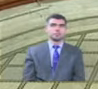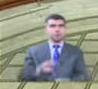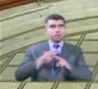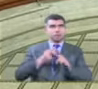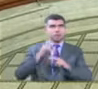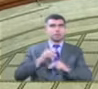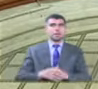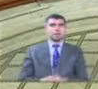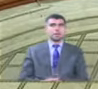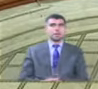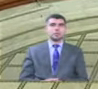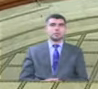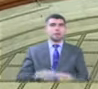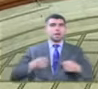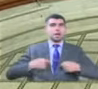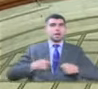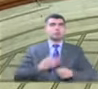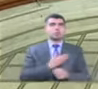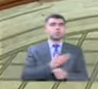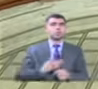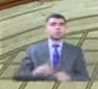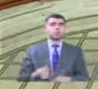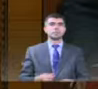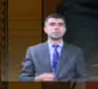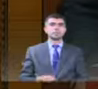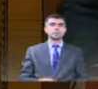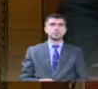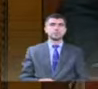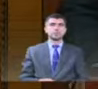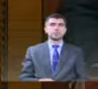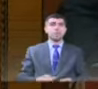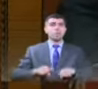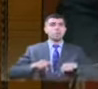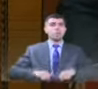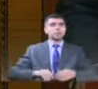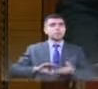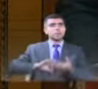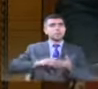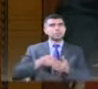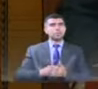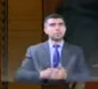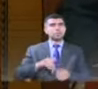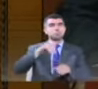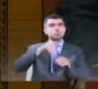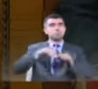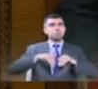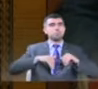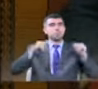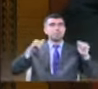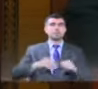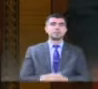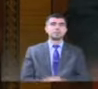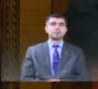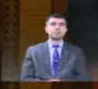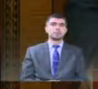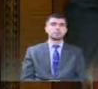بسم الله الرحمن الرحيم. السيد رئيس الحكومة المحترم، السيدات والسادة الوزراء المحترمين، السيدات والسادة النواب المحترمين،